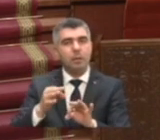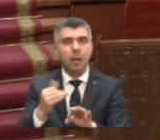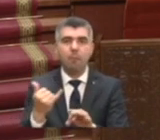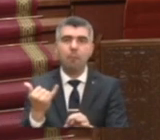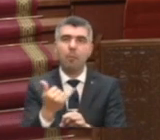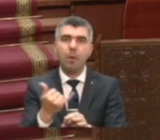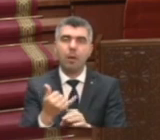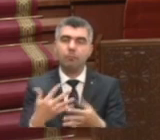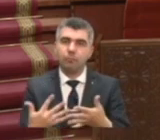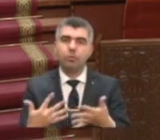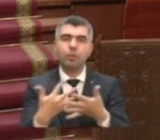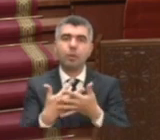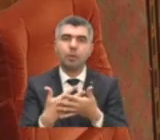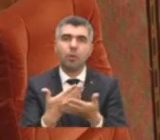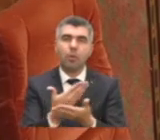مقاربة تشاركية